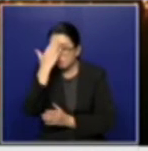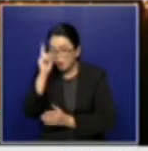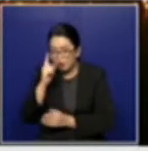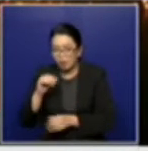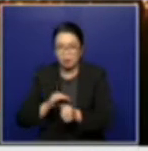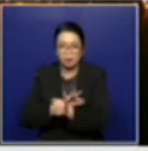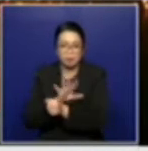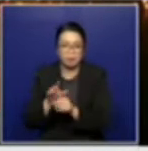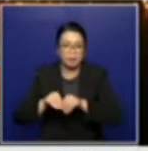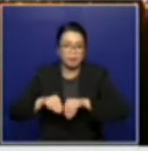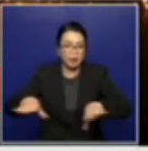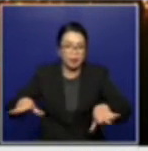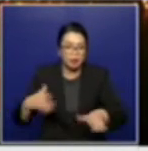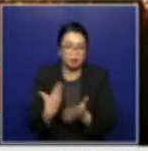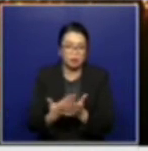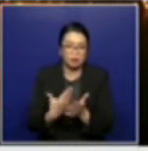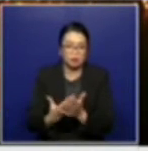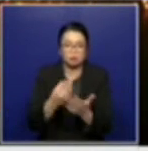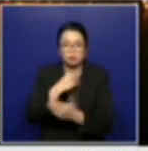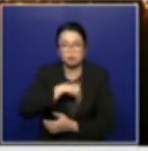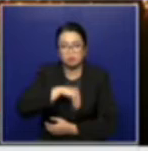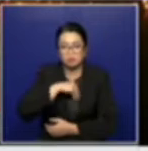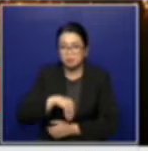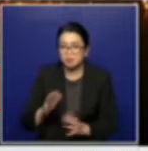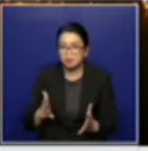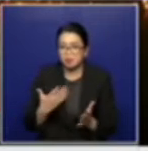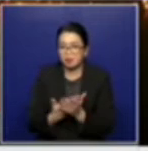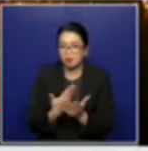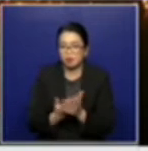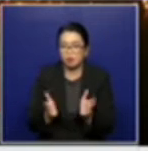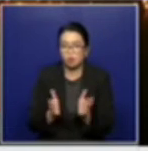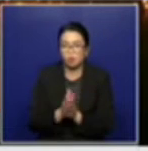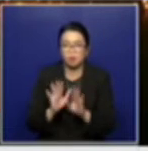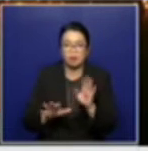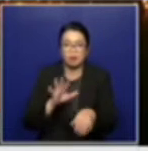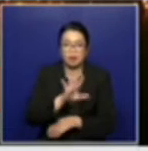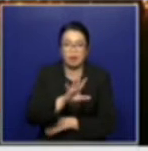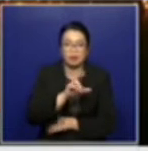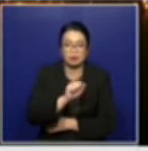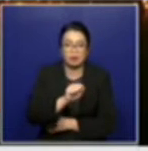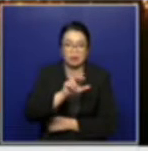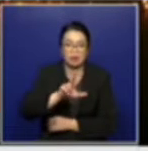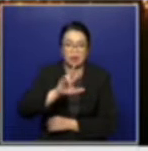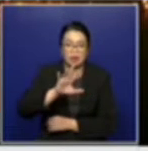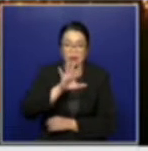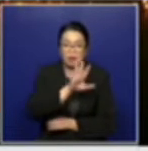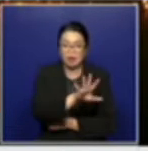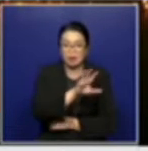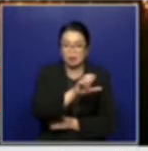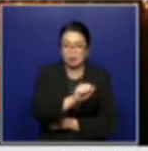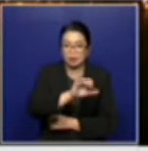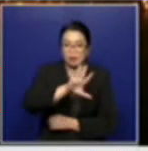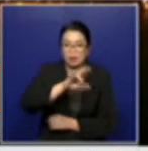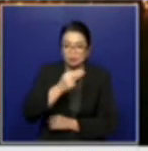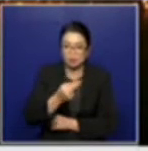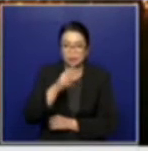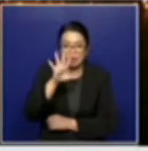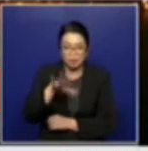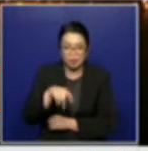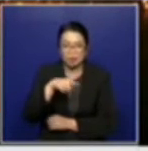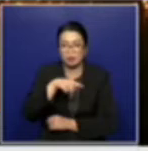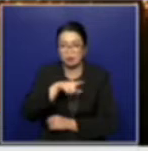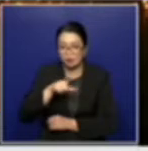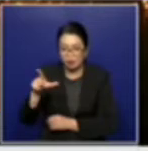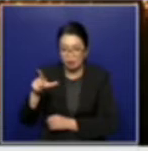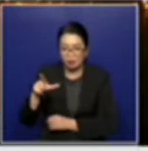าดของไวรัสโคโรนาวงเงินทั้งสิ้น 555,000 ล้าน และแผนงานที่3มีวัตถุประสงค์เพื่อ